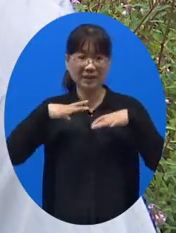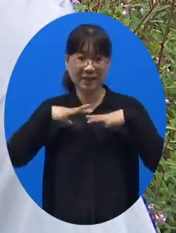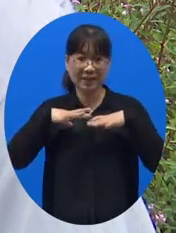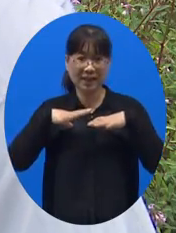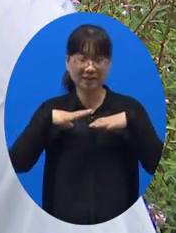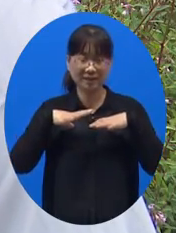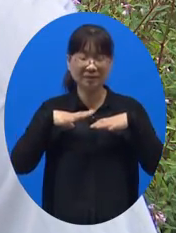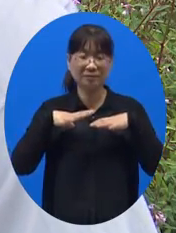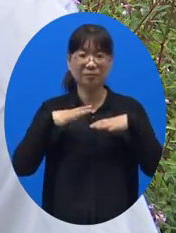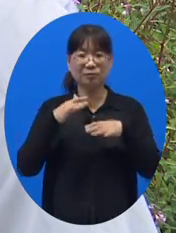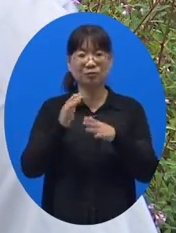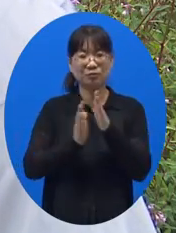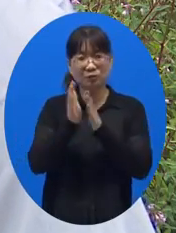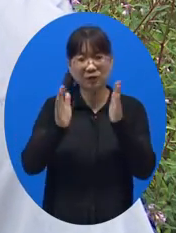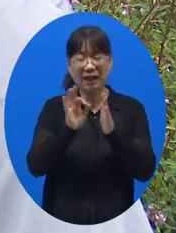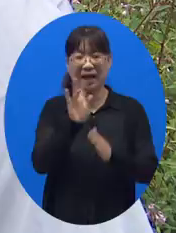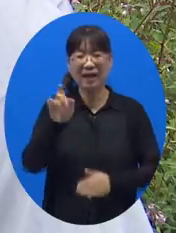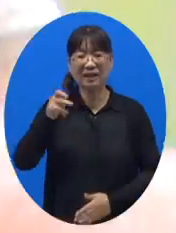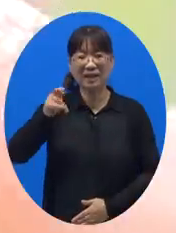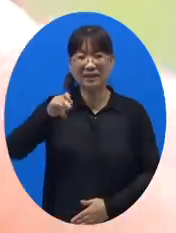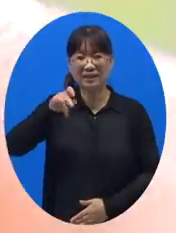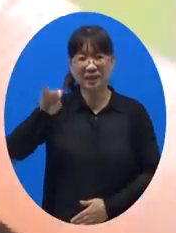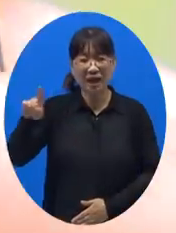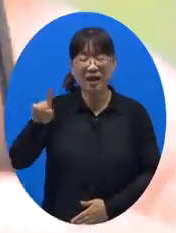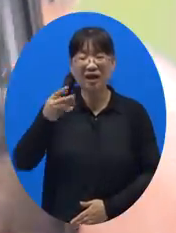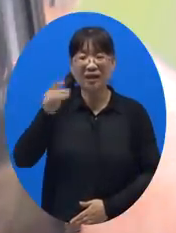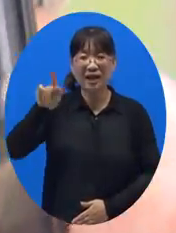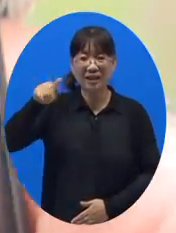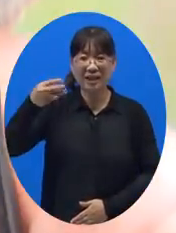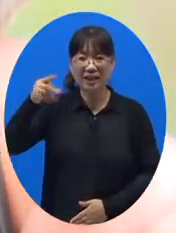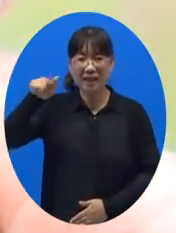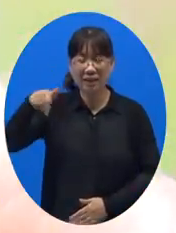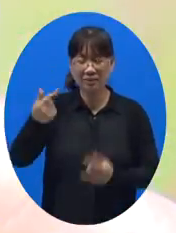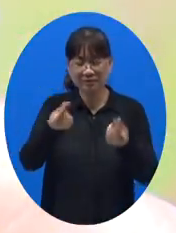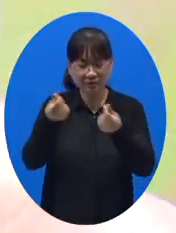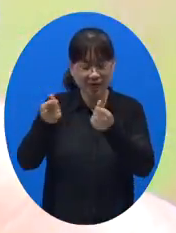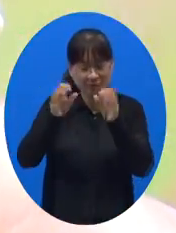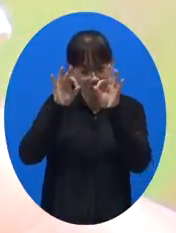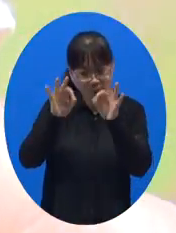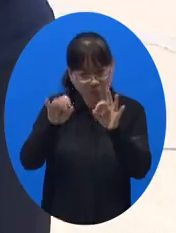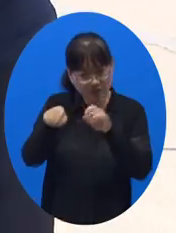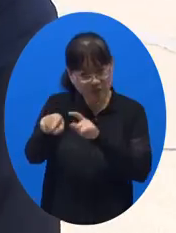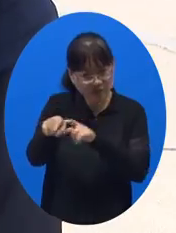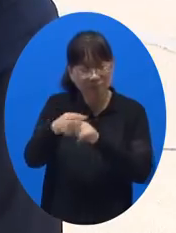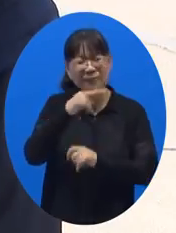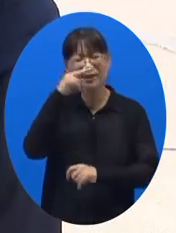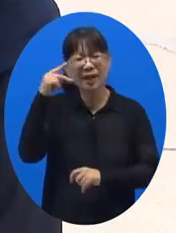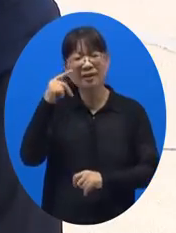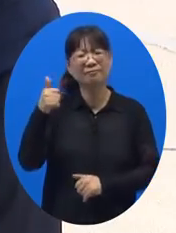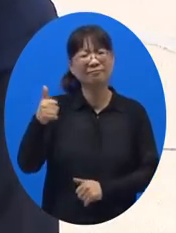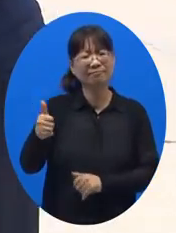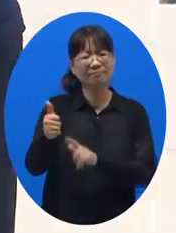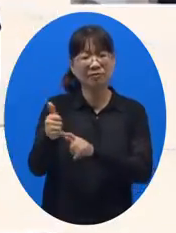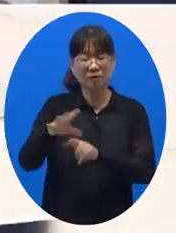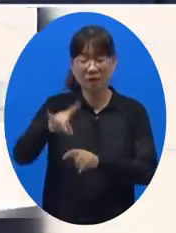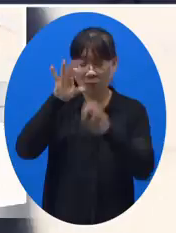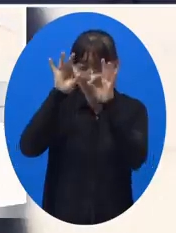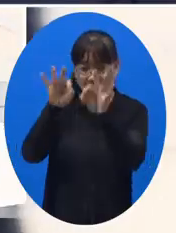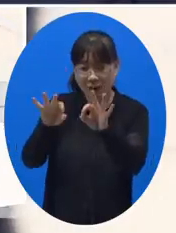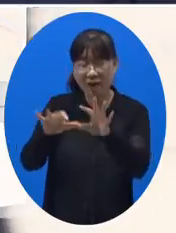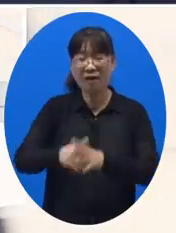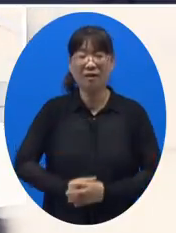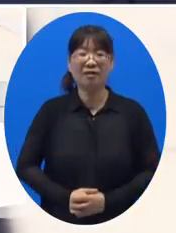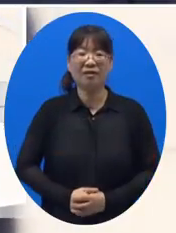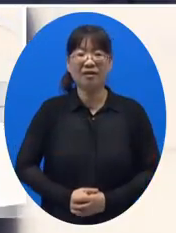자랑하는 개정향풀입니다. 아카시아나 라일락을 연상시키는 특유의 매혹적인 향이 인상적입니다. 난생